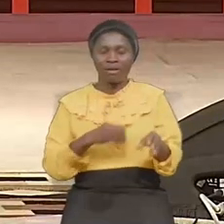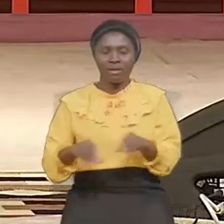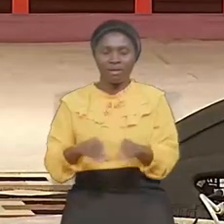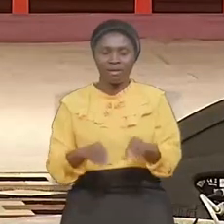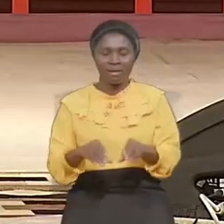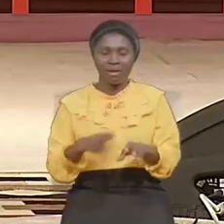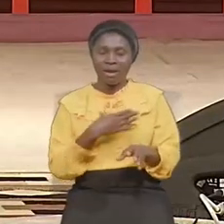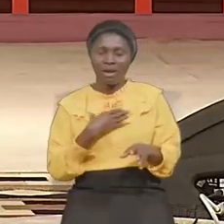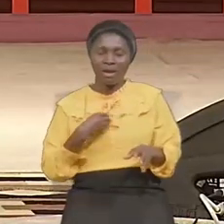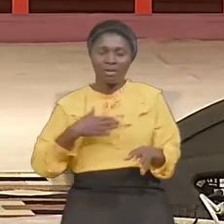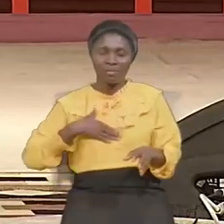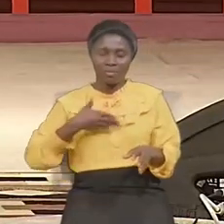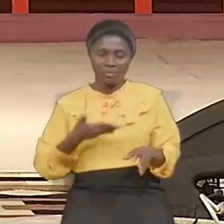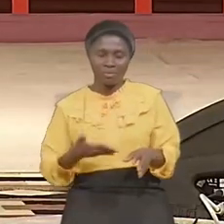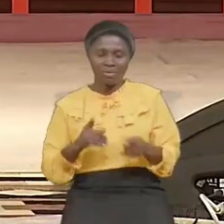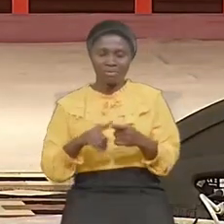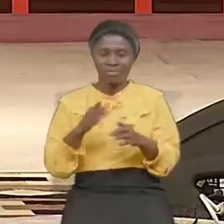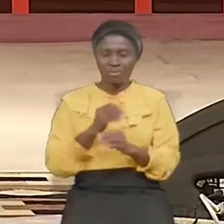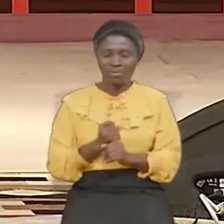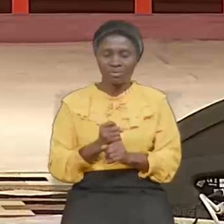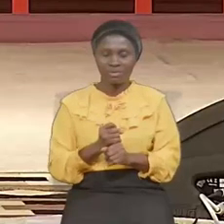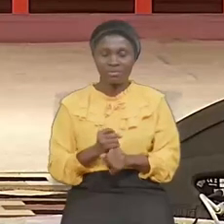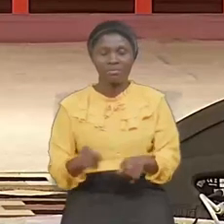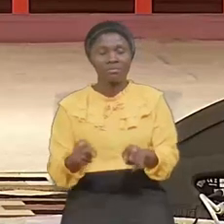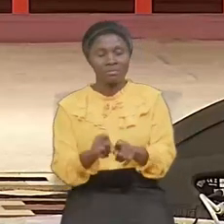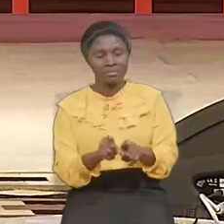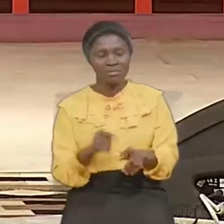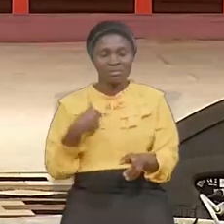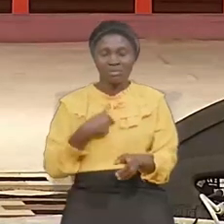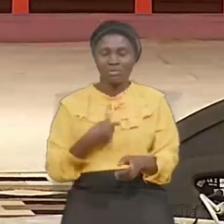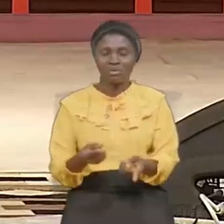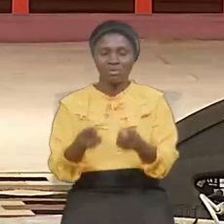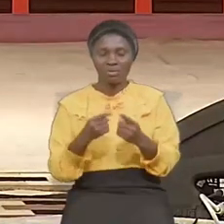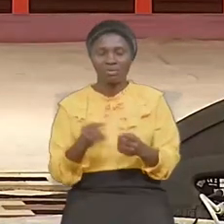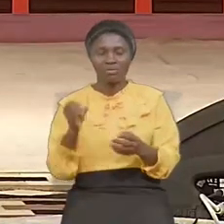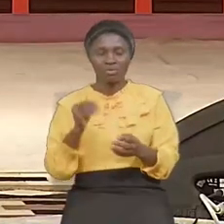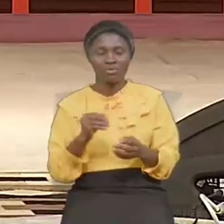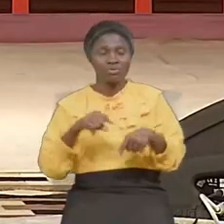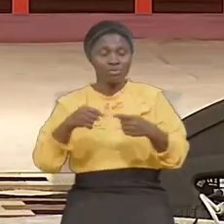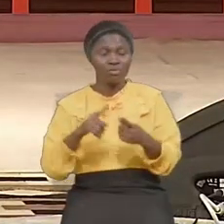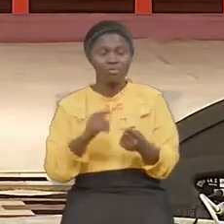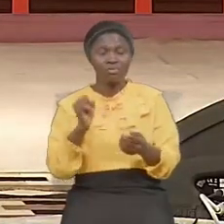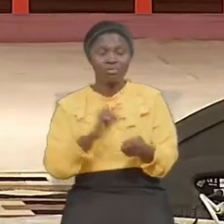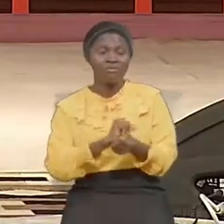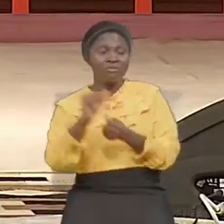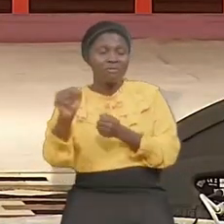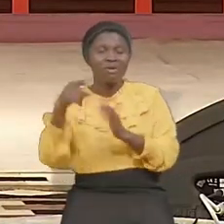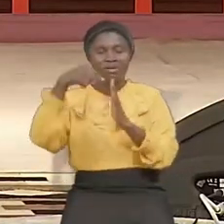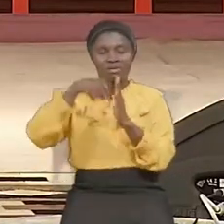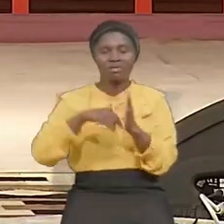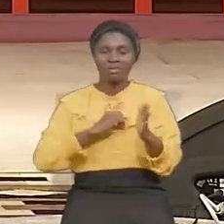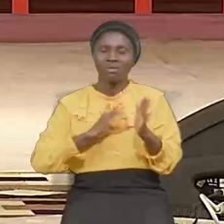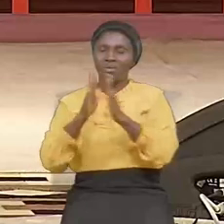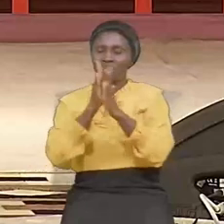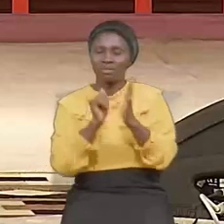éveillé, actif, prêt à recevoir. Même si nous sommes allés loin et profondément, je prie que ton